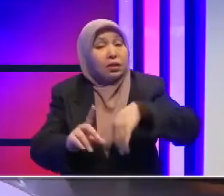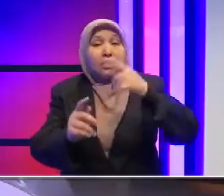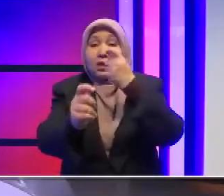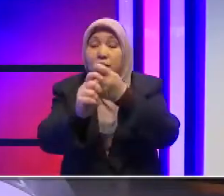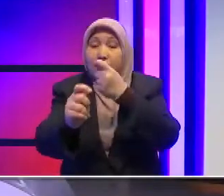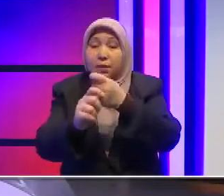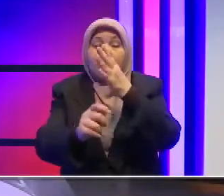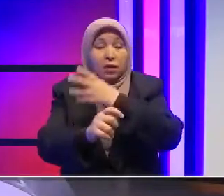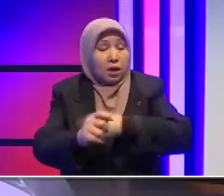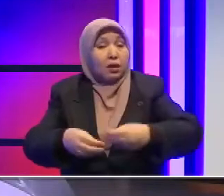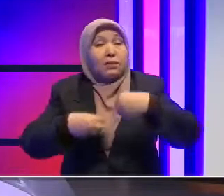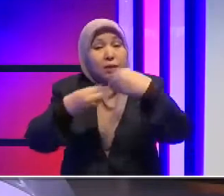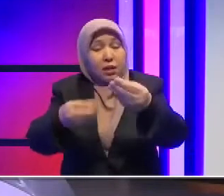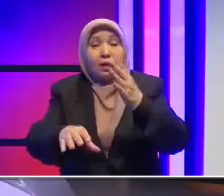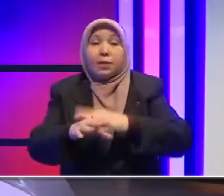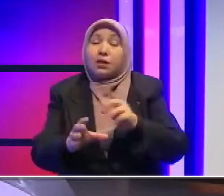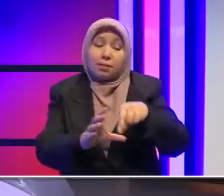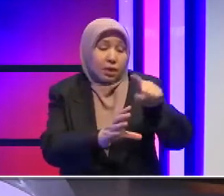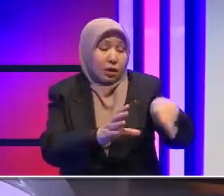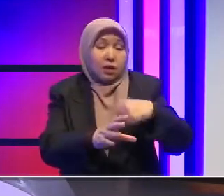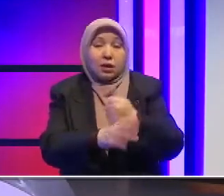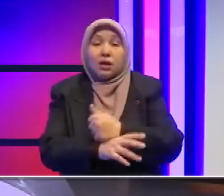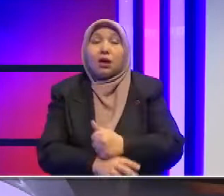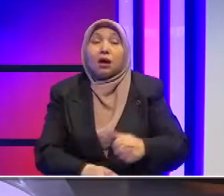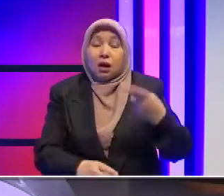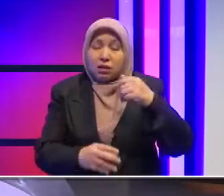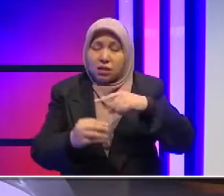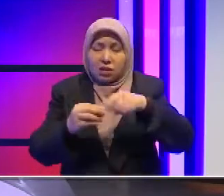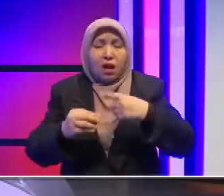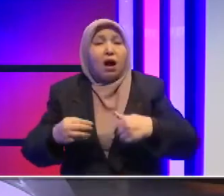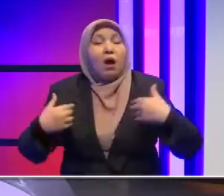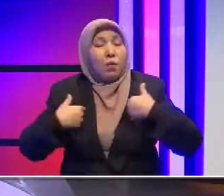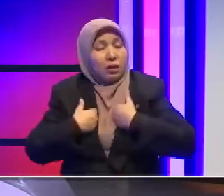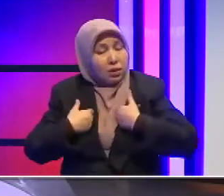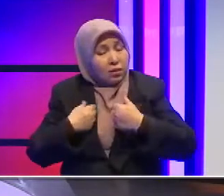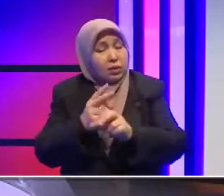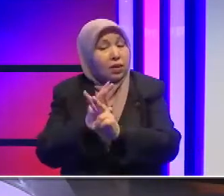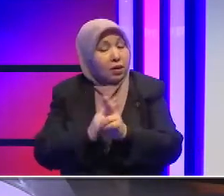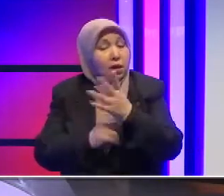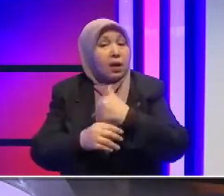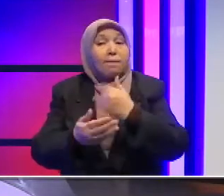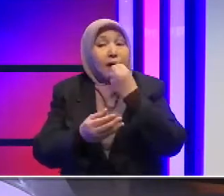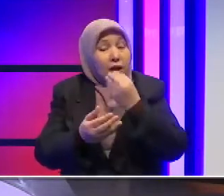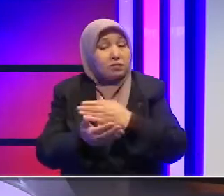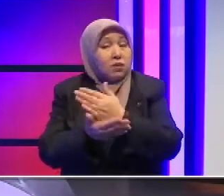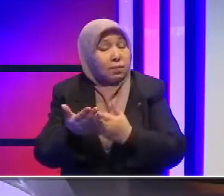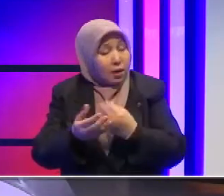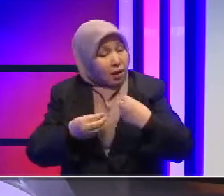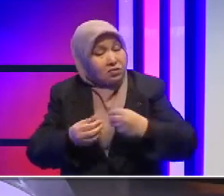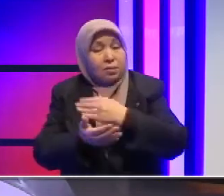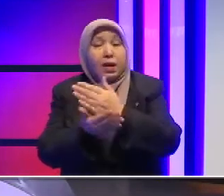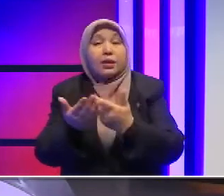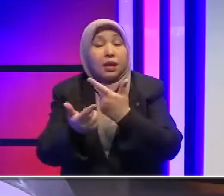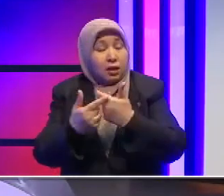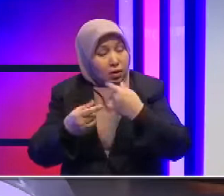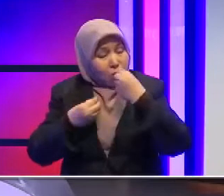atas rezeki yang diberikan kepada mereka berupa haiwan ternakan. Maka makanlah sebahagian daripadanya dan sebahagian lagi berikanlah untuk dimakan oleh